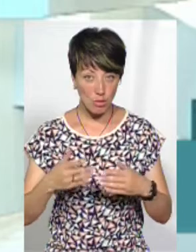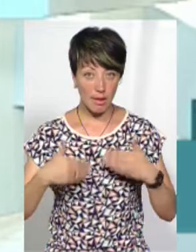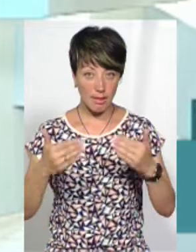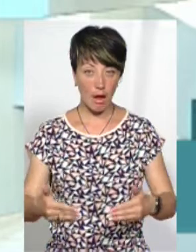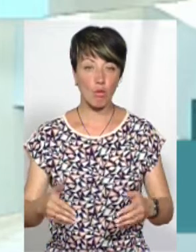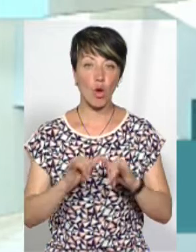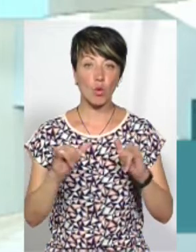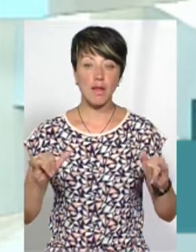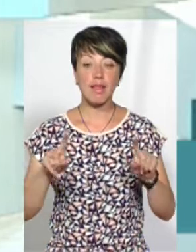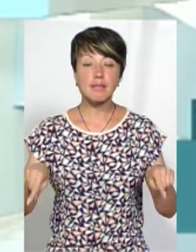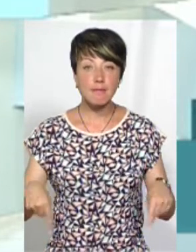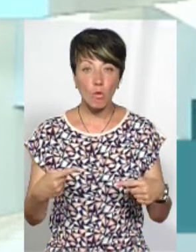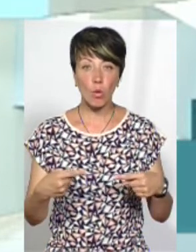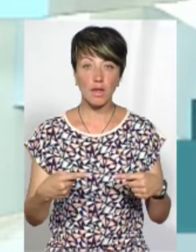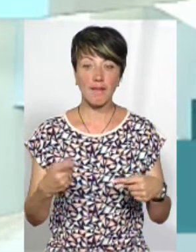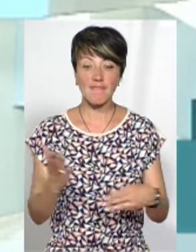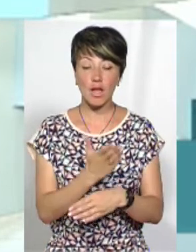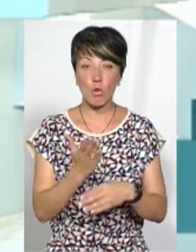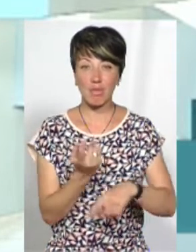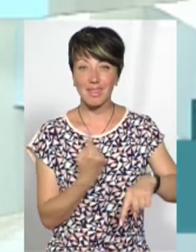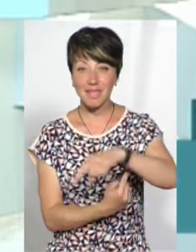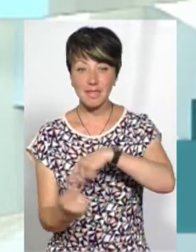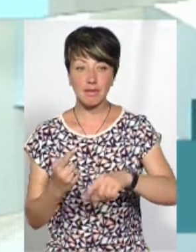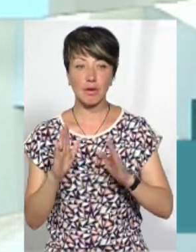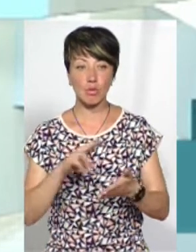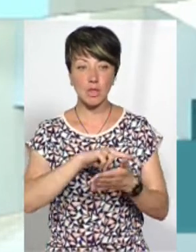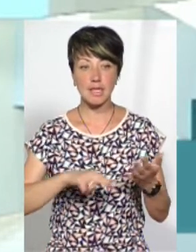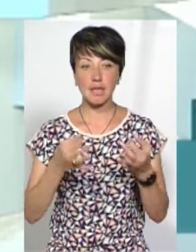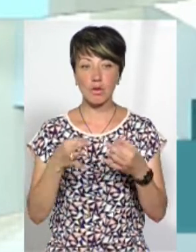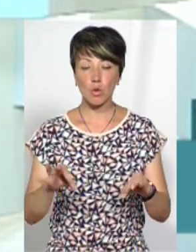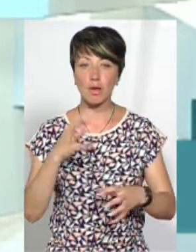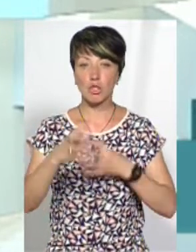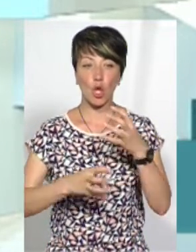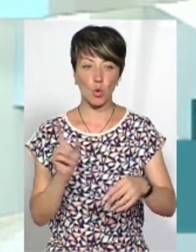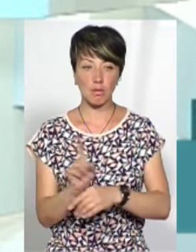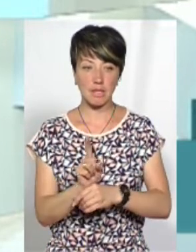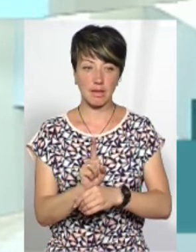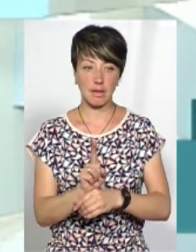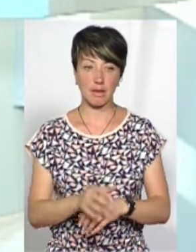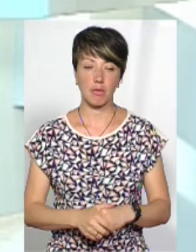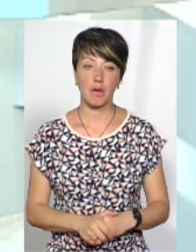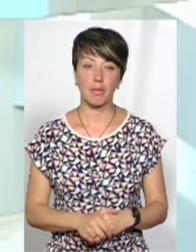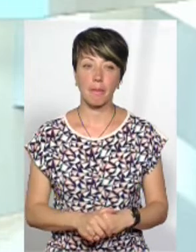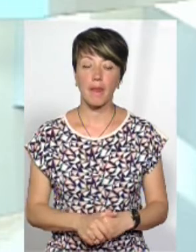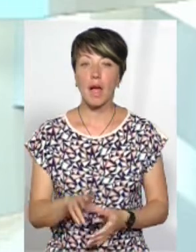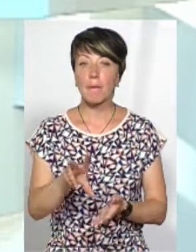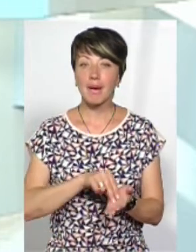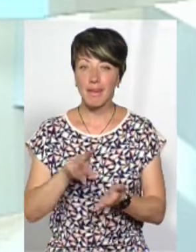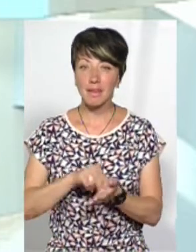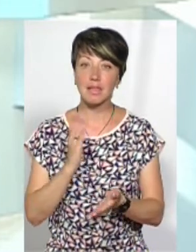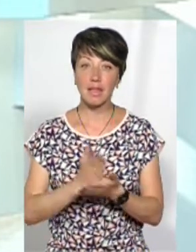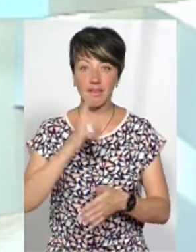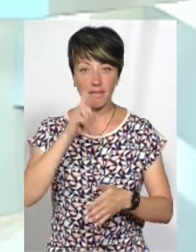етап розвитку, на створення виробництва, яке вже буде сертифіковане за міжнародними стандартами. Тобто приклади